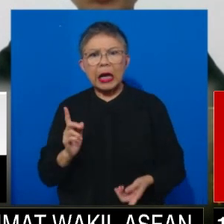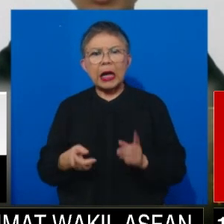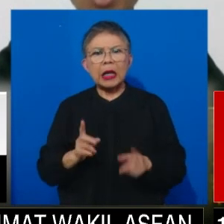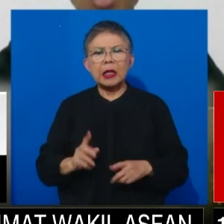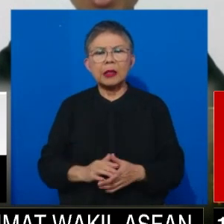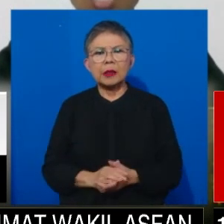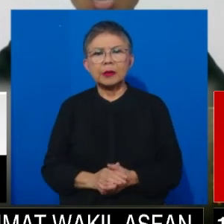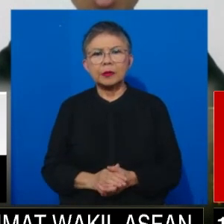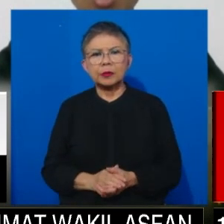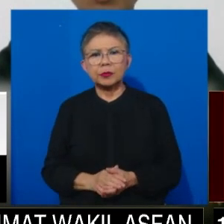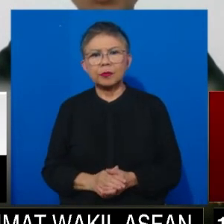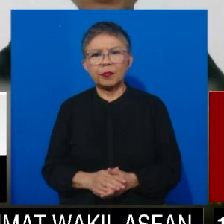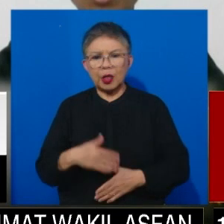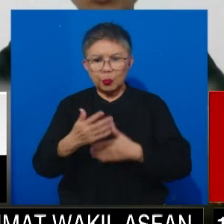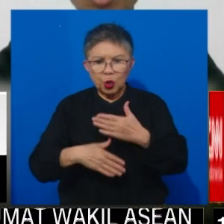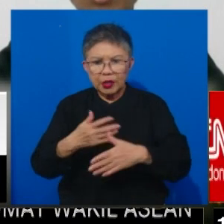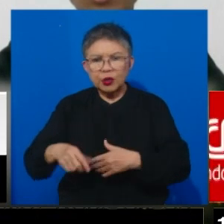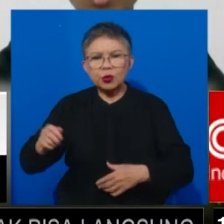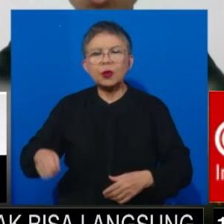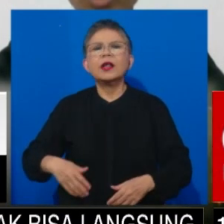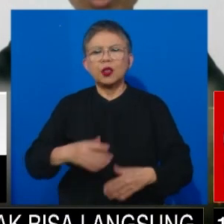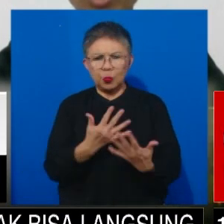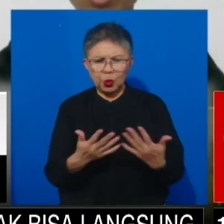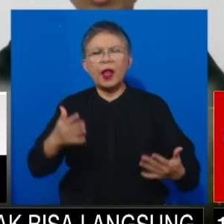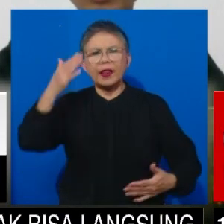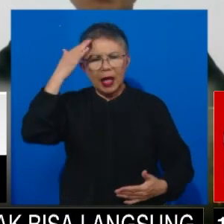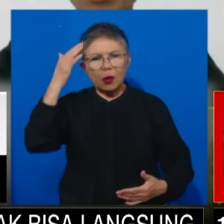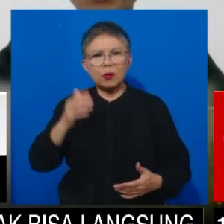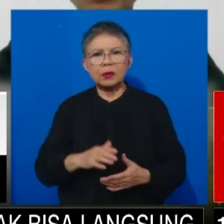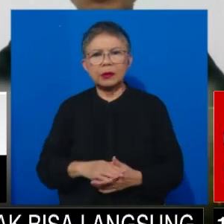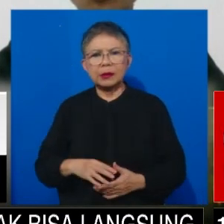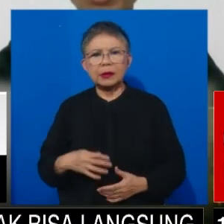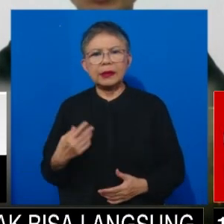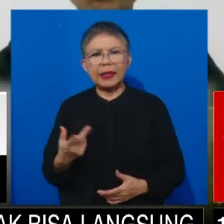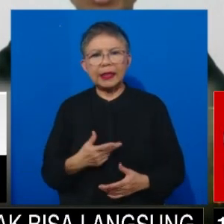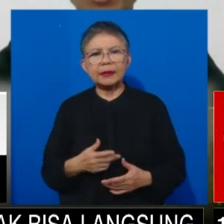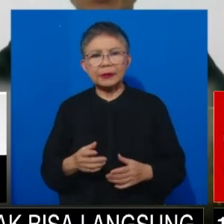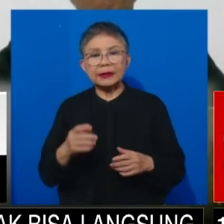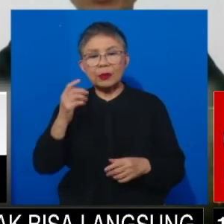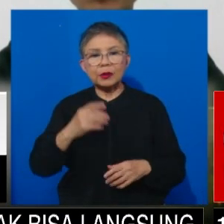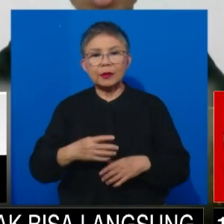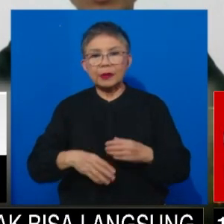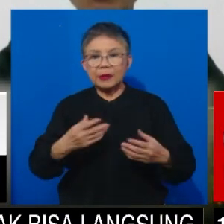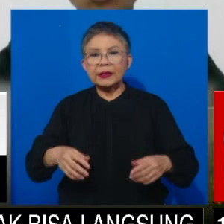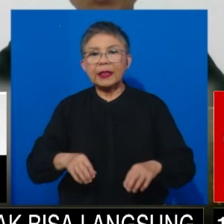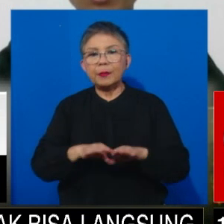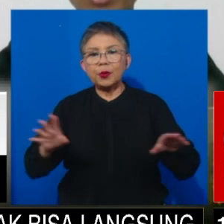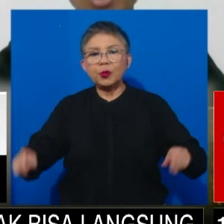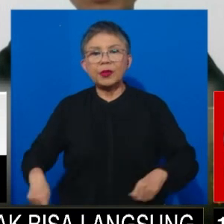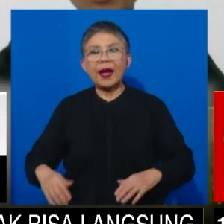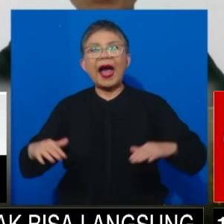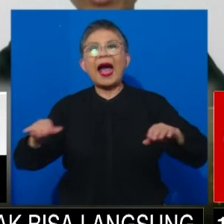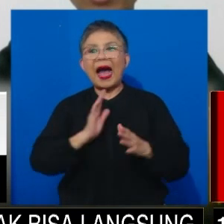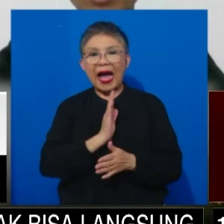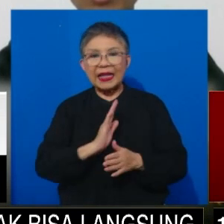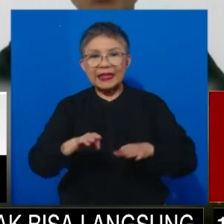dalam proses persidangan, hak-hak pengacara juga terlindungi. Jadi kita mendapatkan satu mekanisme peradilan yang fair and trial, satu peradilan yang